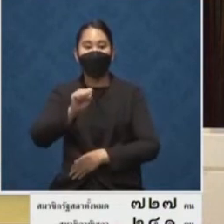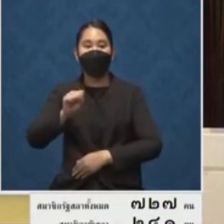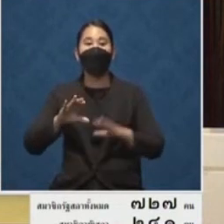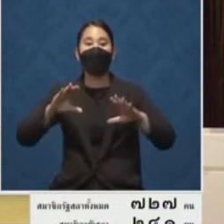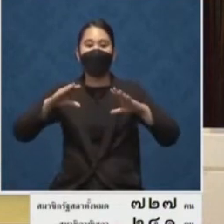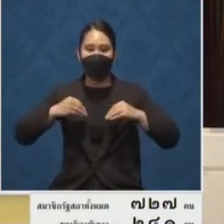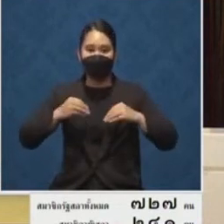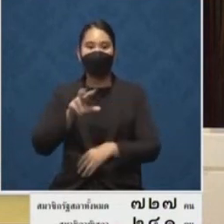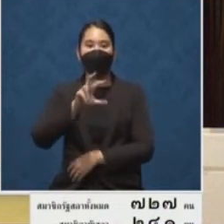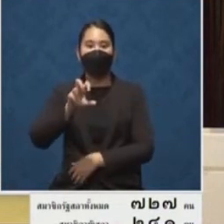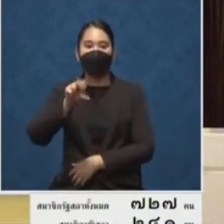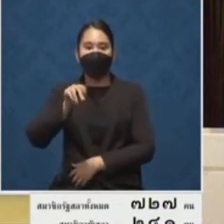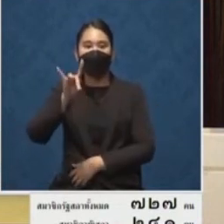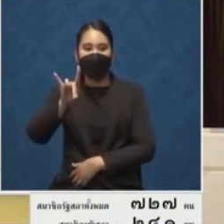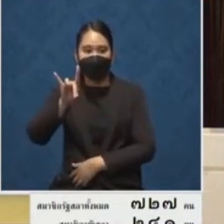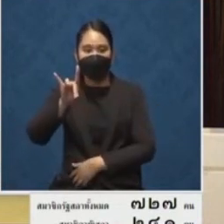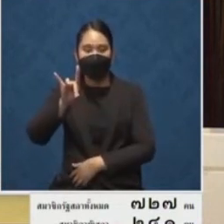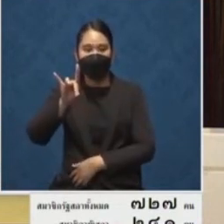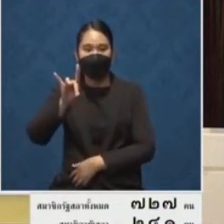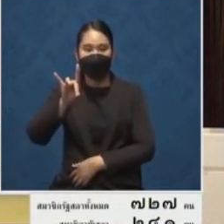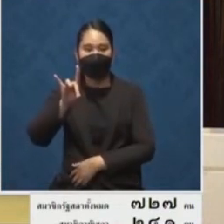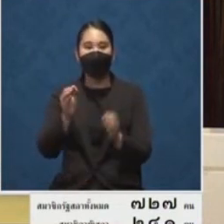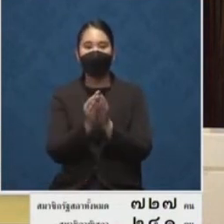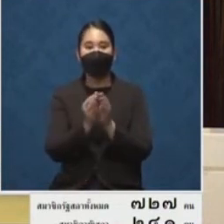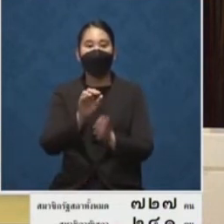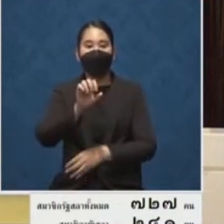ลำดับแรกรับหลักการนะครับคะแนนสส